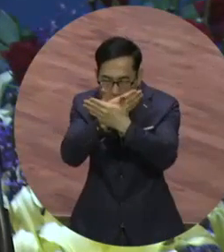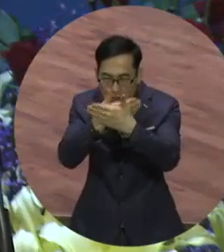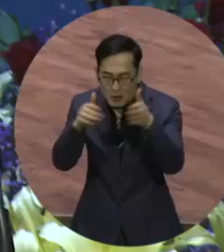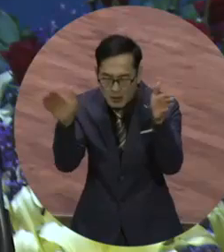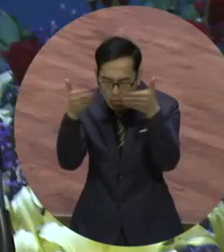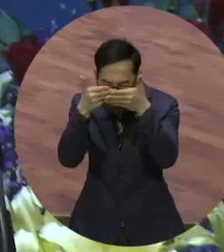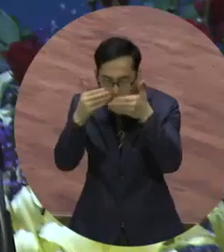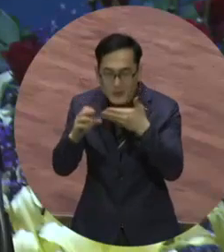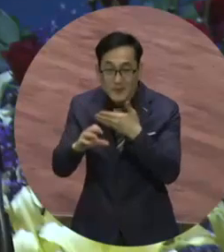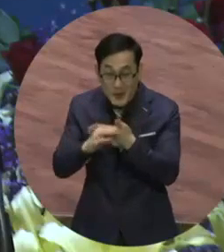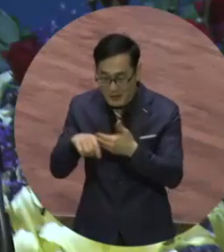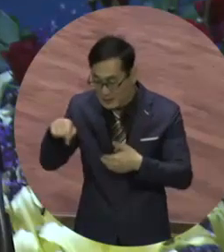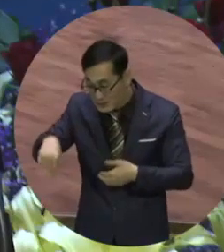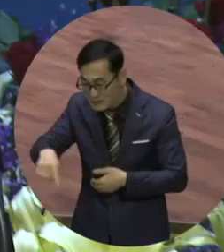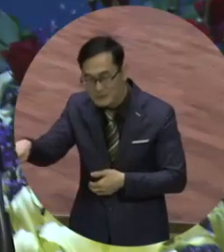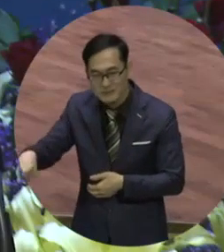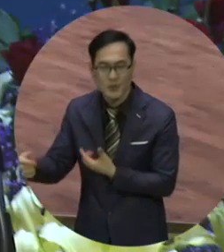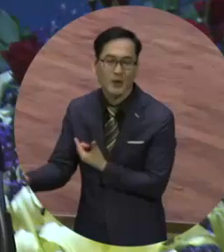이런 삶을 살아요.